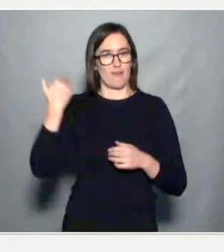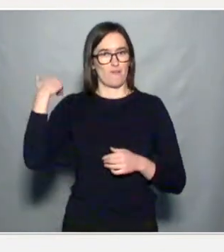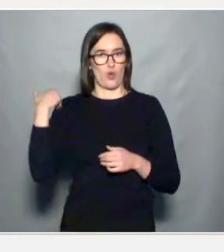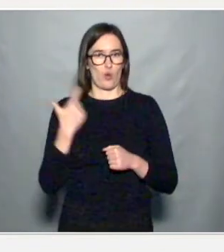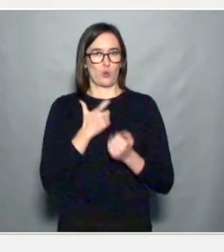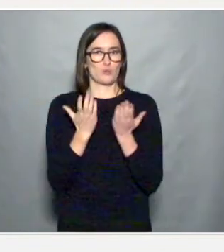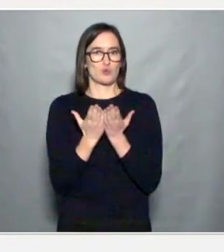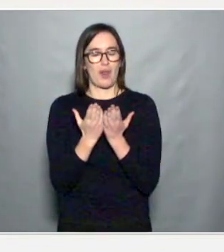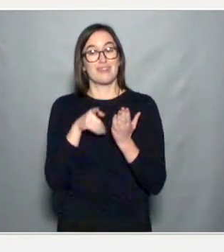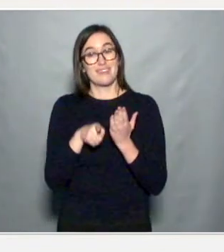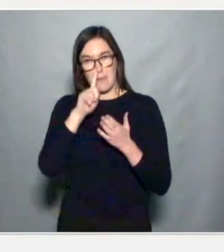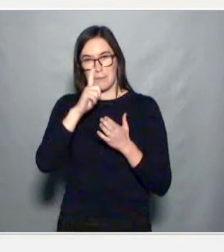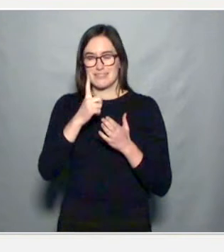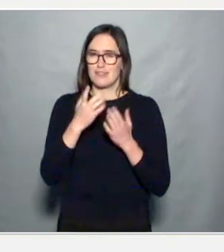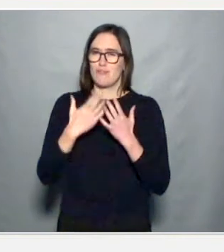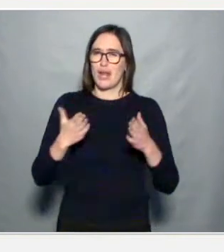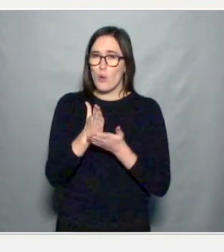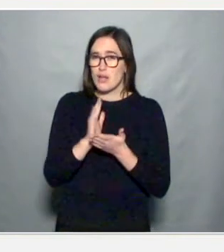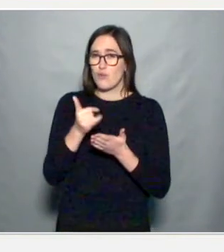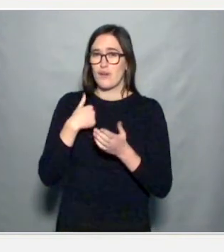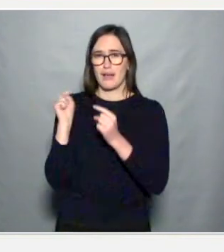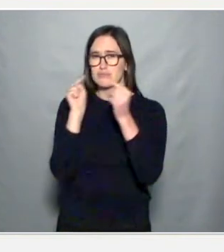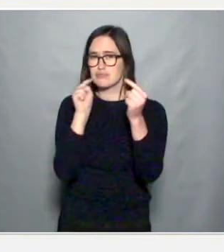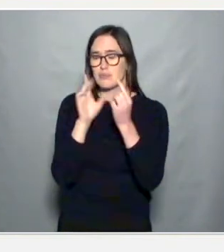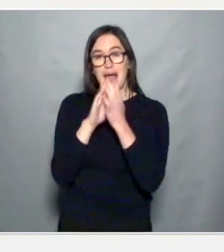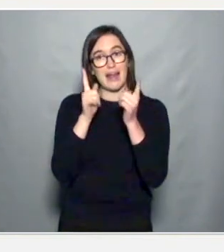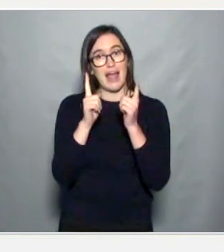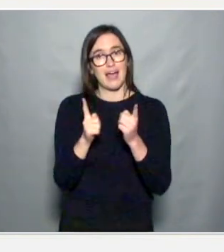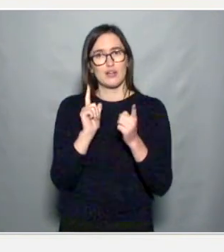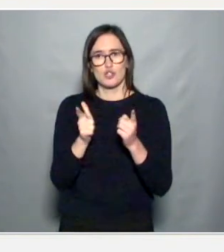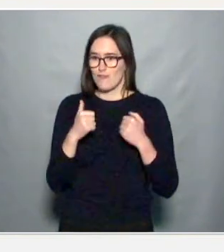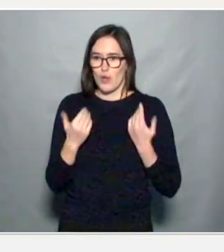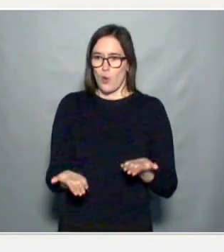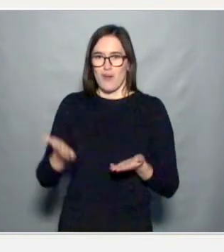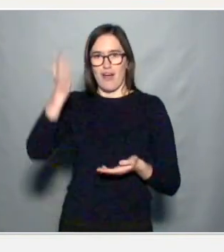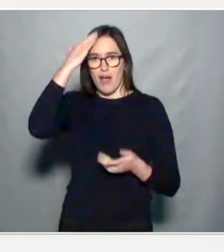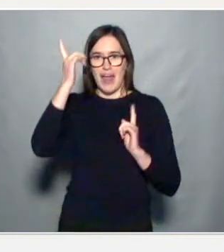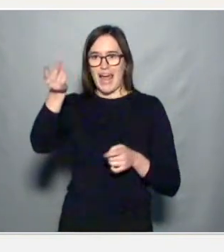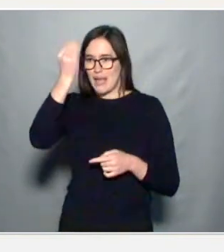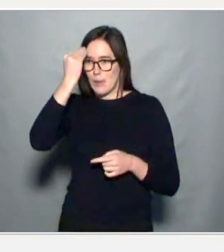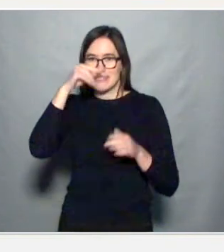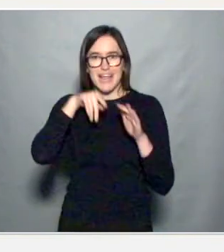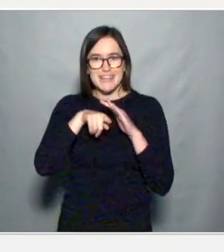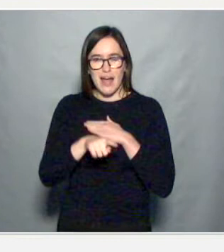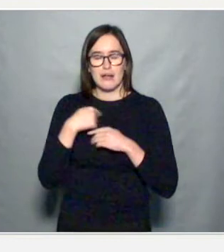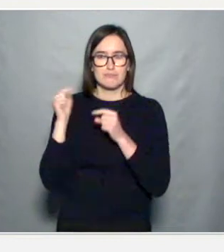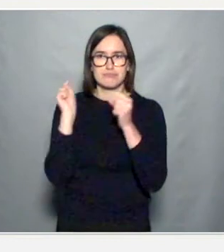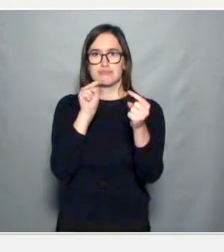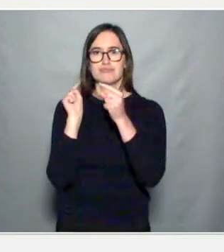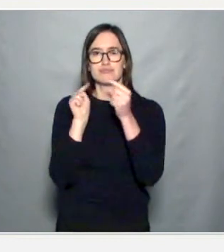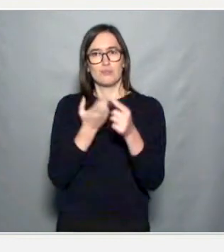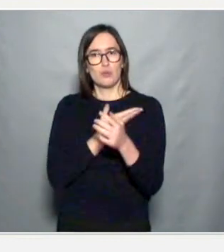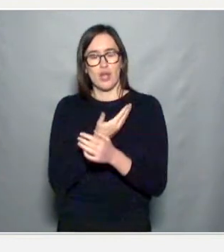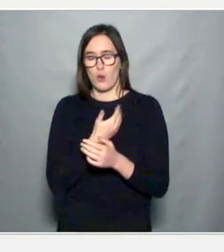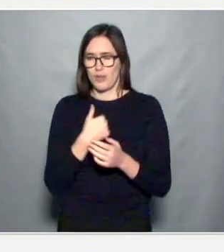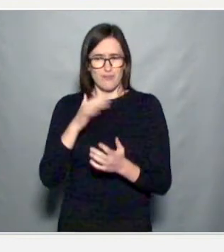främsta anledningen till att jag hamnade i bråk med mina lärare. För att man fick inte ha hatt eller keps inomhus. Och jag fattade inte